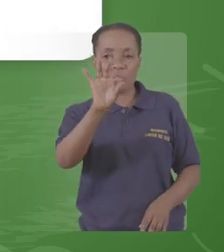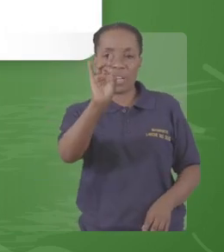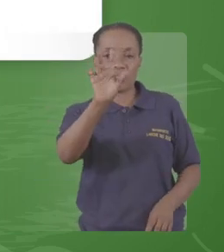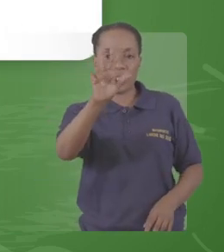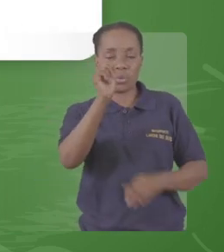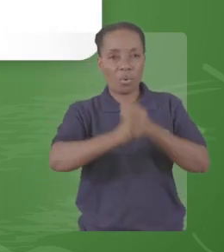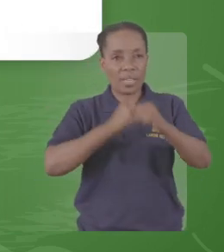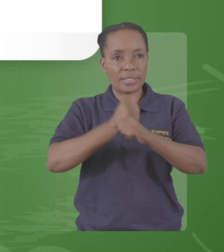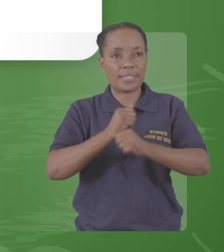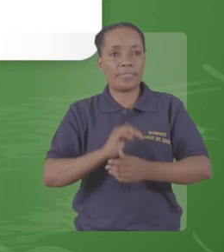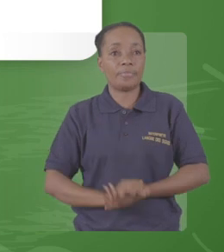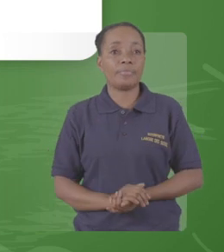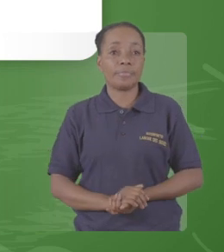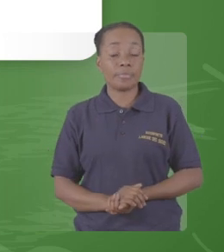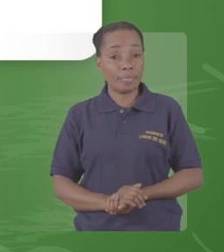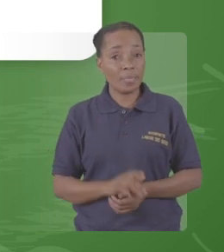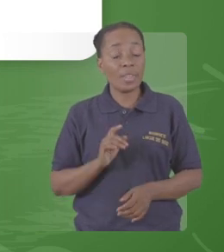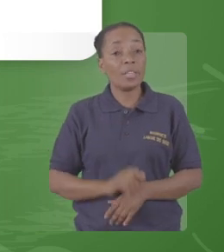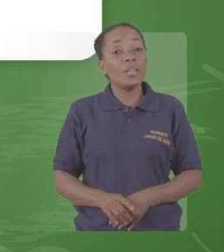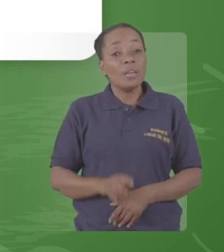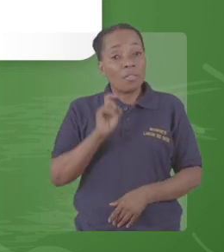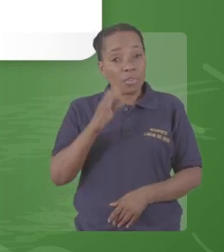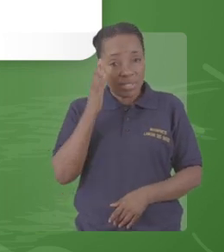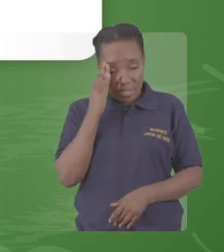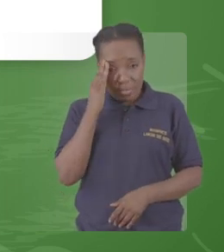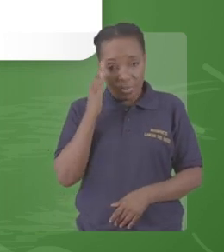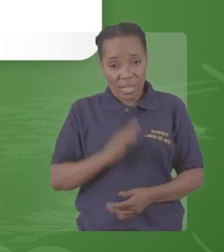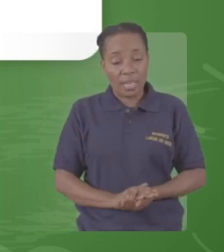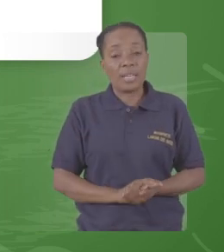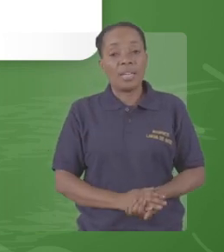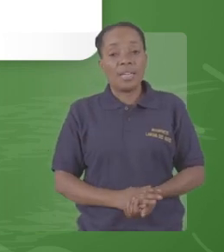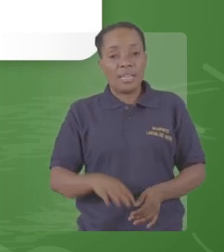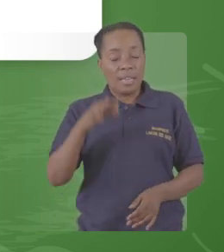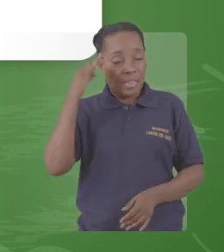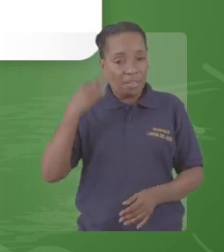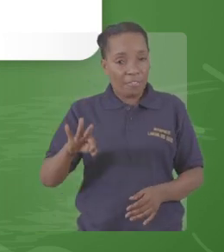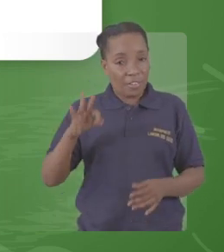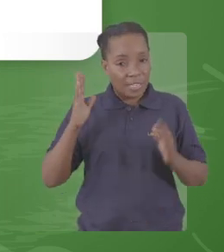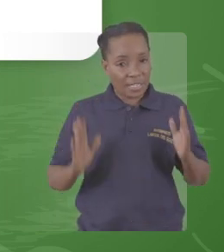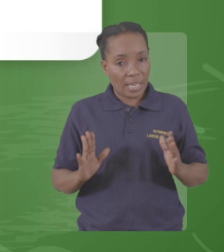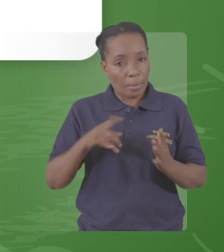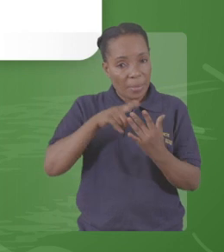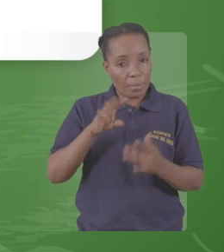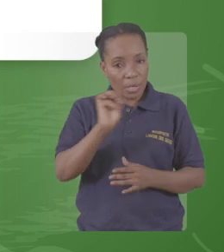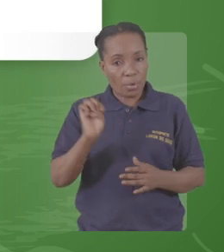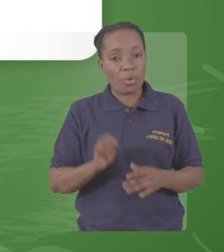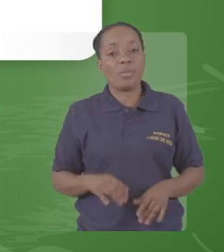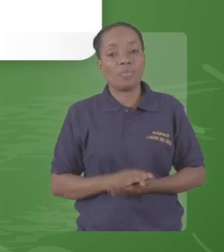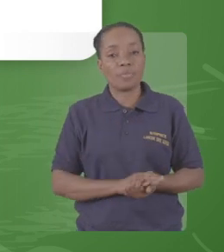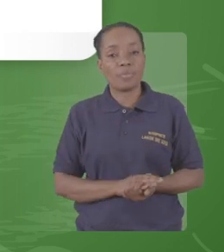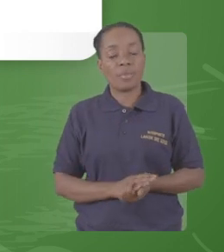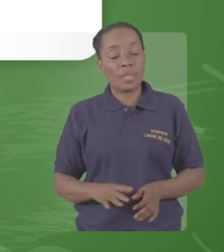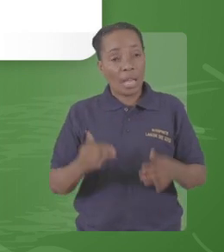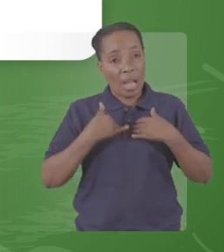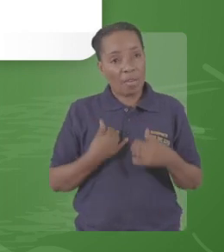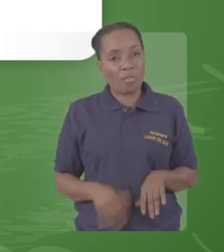La population française est aussi caractérisée par une main-d'œuvre de qualité. La masse d'actifs est